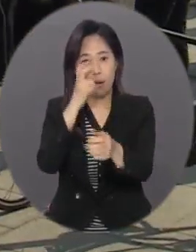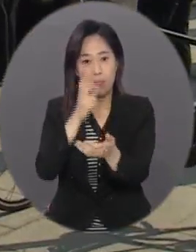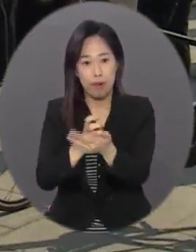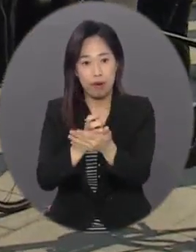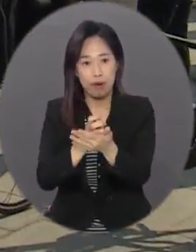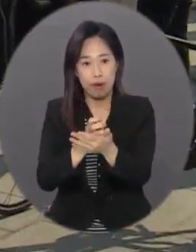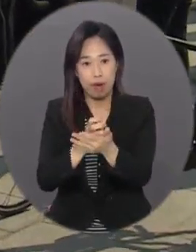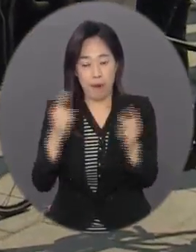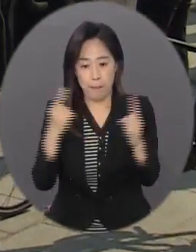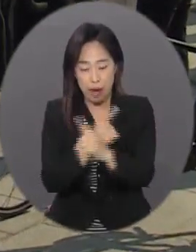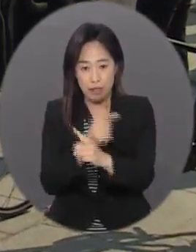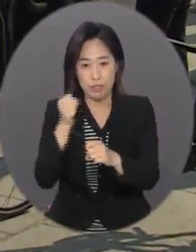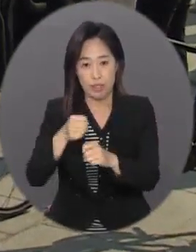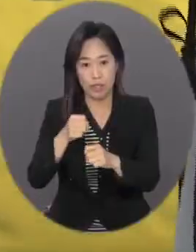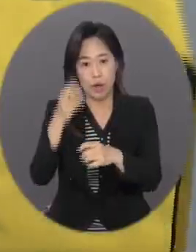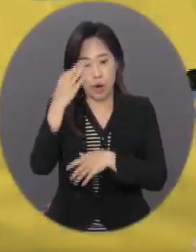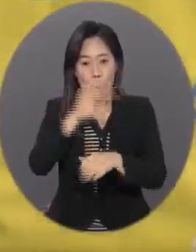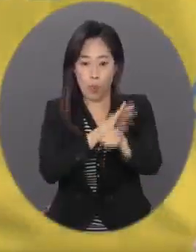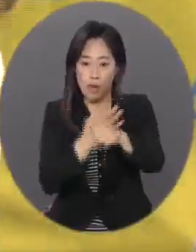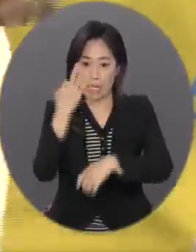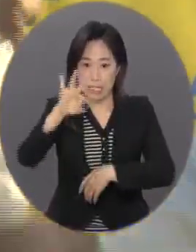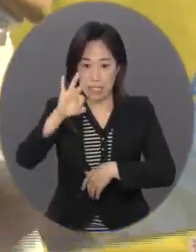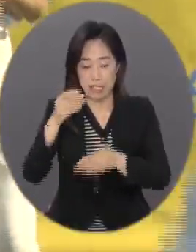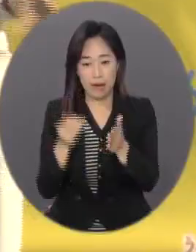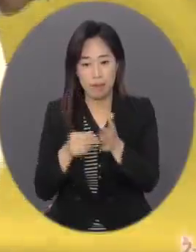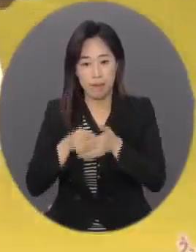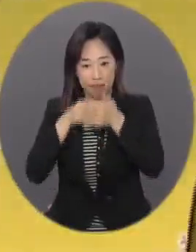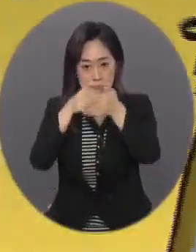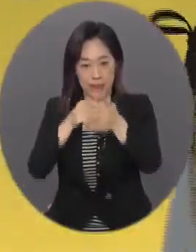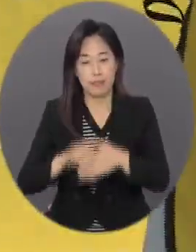피해자들의 훌리 를 인정하라 고 강조했습니다